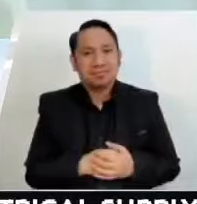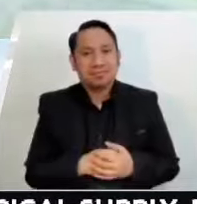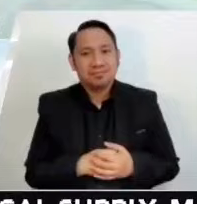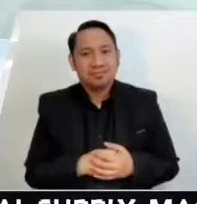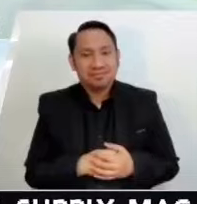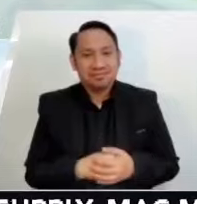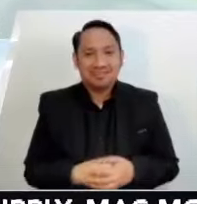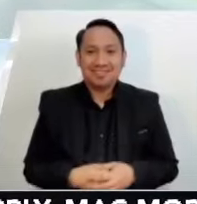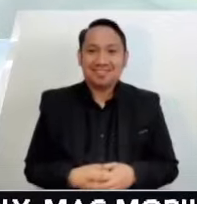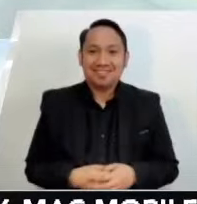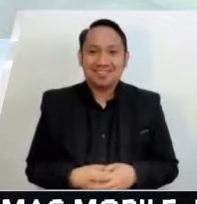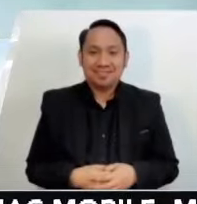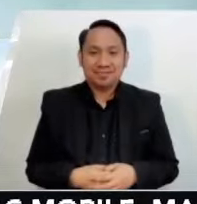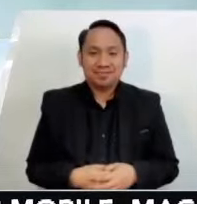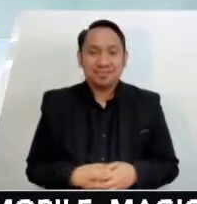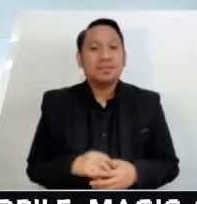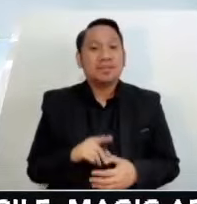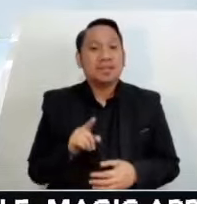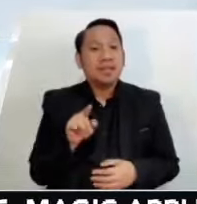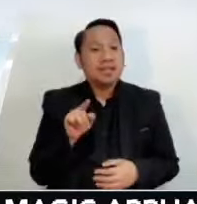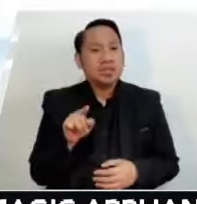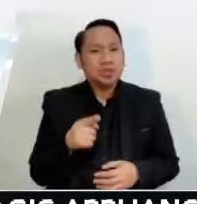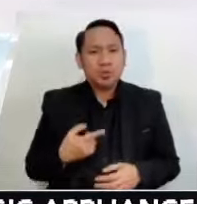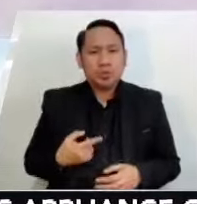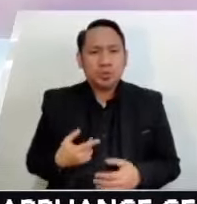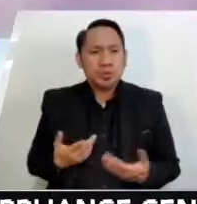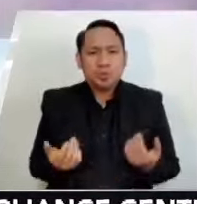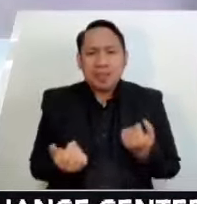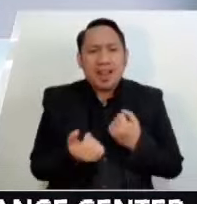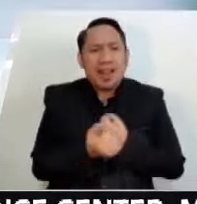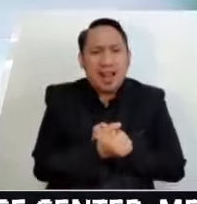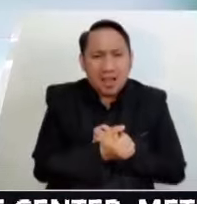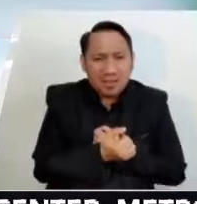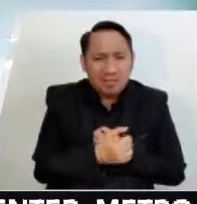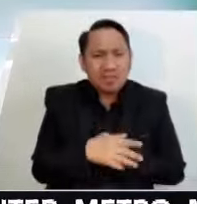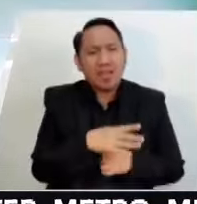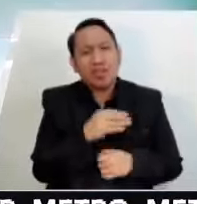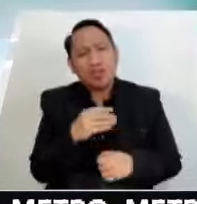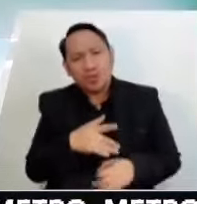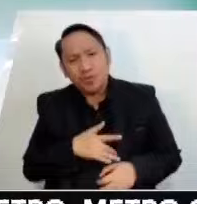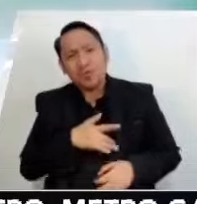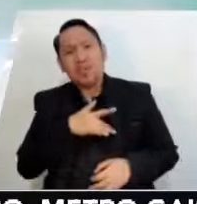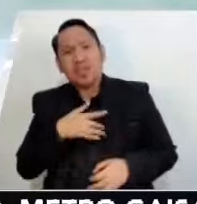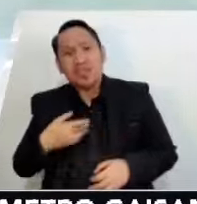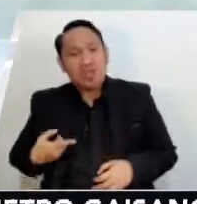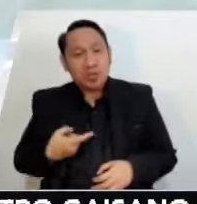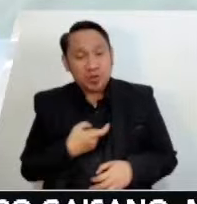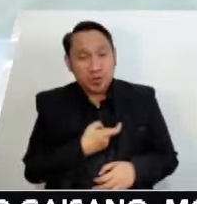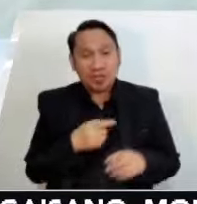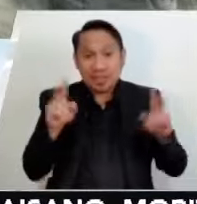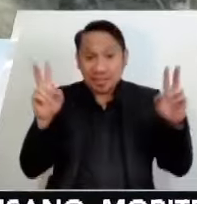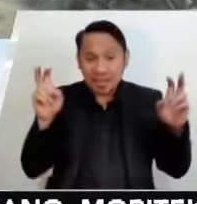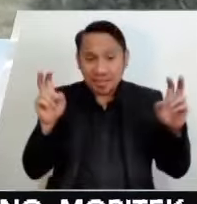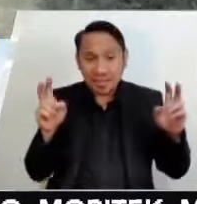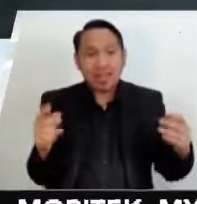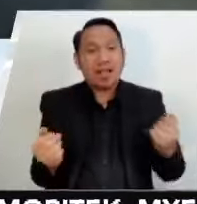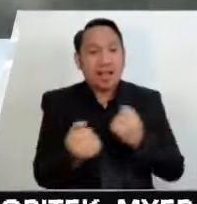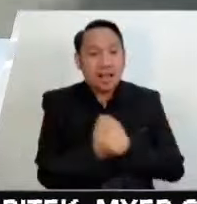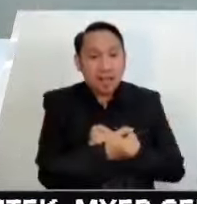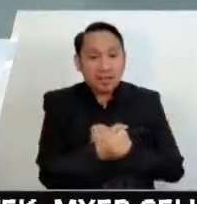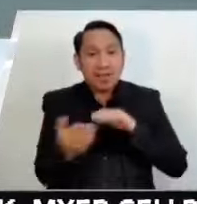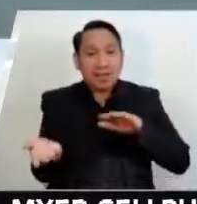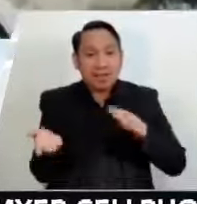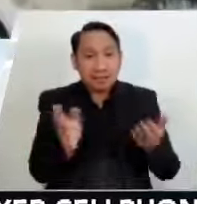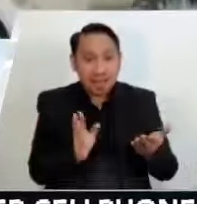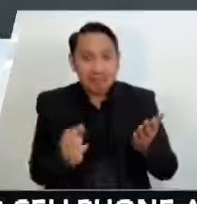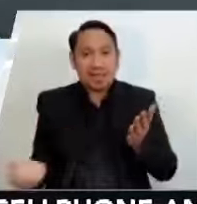paiibigin ka at sasaktan ng paulit-ulit ang primetime dramang Love, Die, Repeat. Magtatambal dito for the first time sina